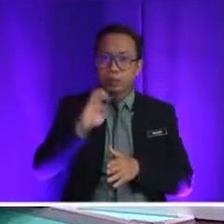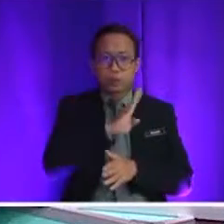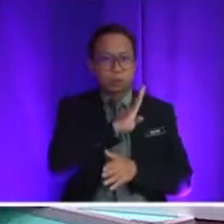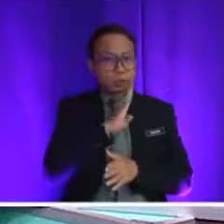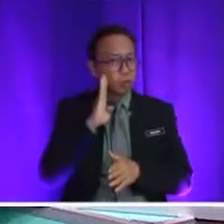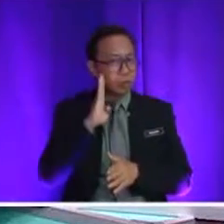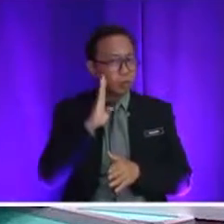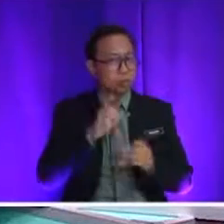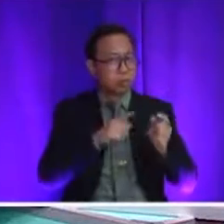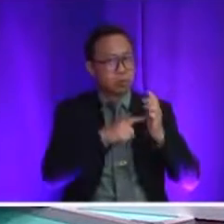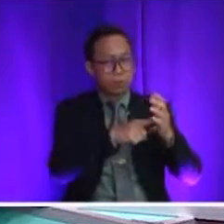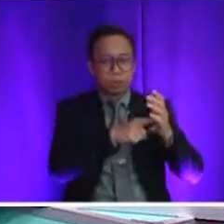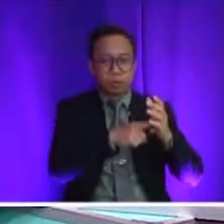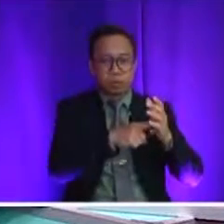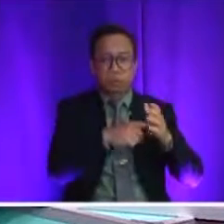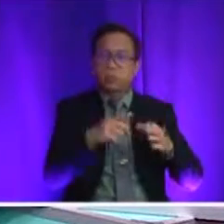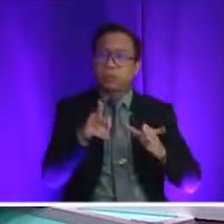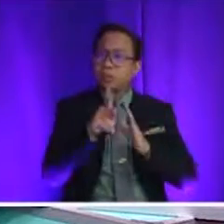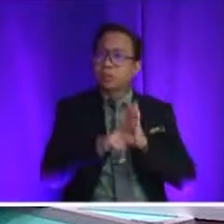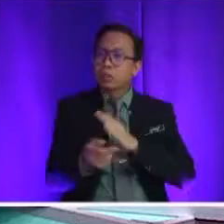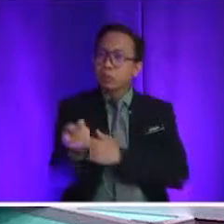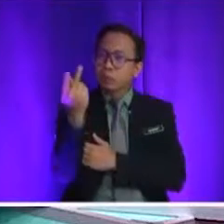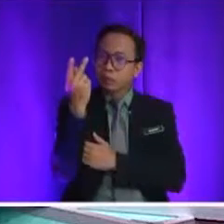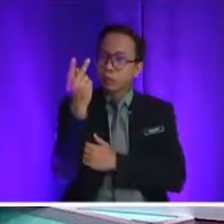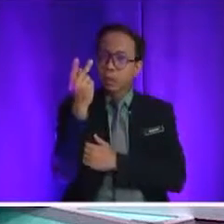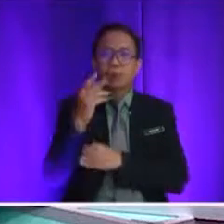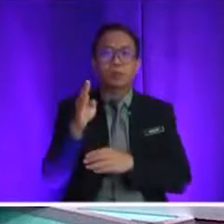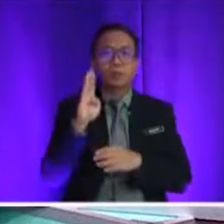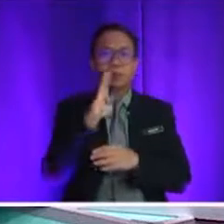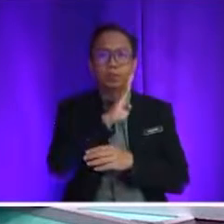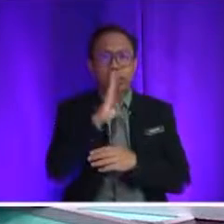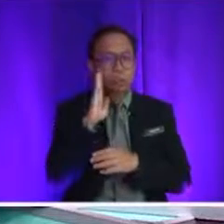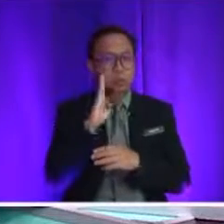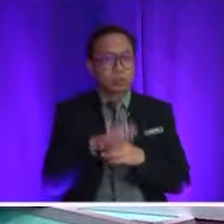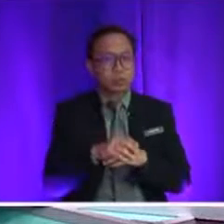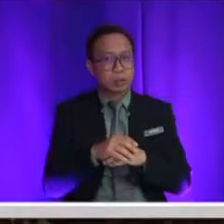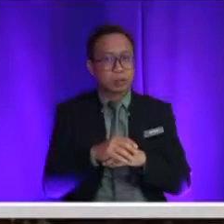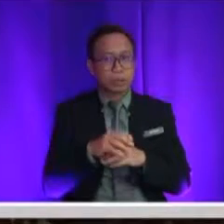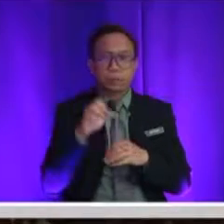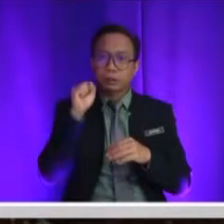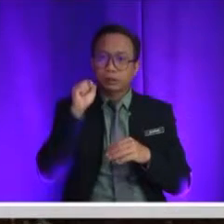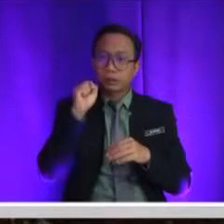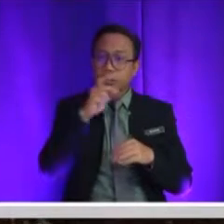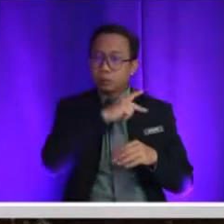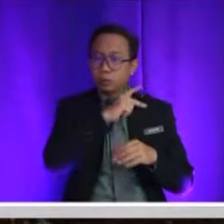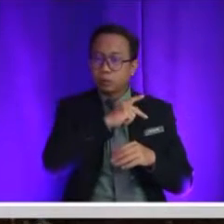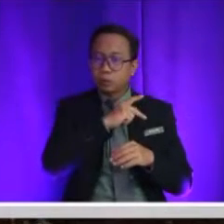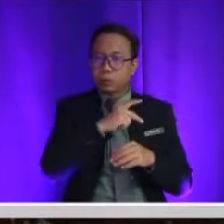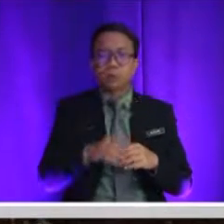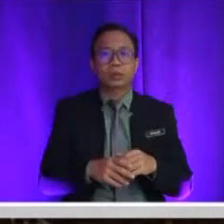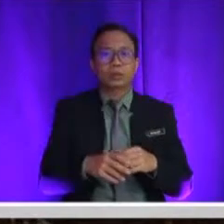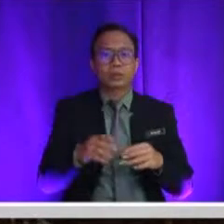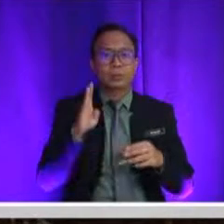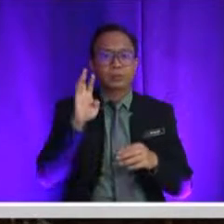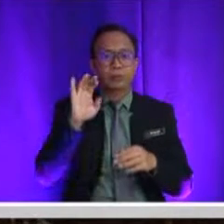kehebatan mereka menggugat kekuasaan British hal ini menyebabkan seeder wj yaitu pusuh jadi tinggi